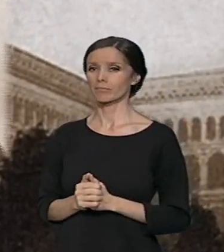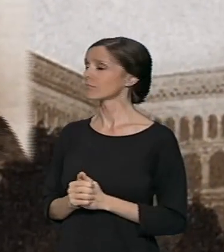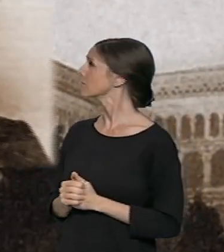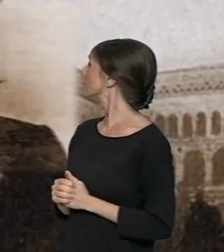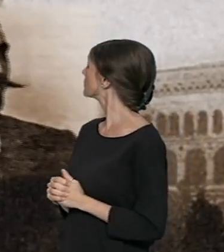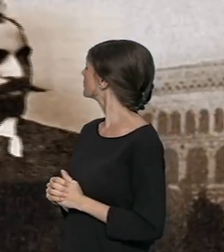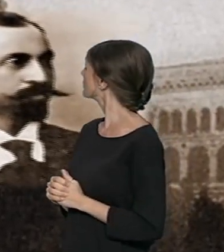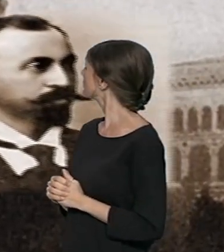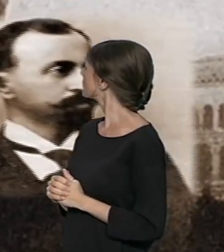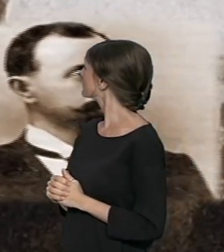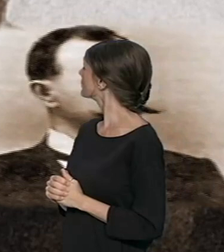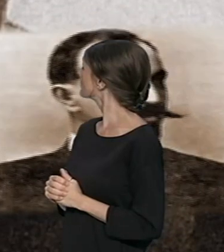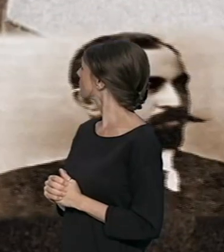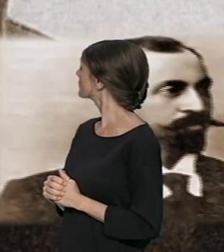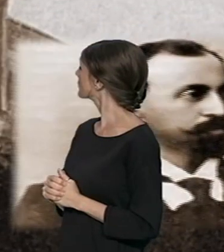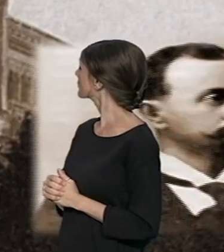Božano.